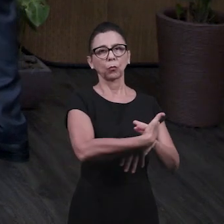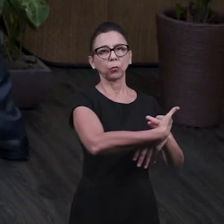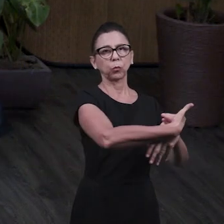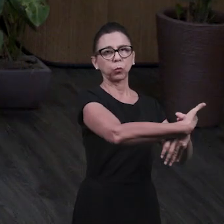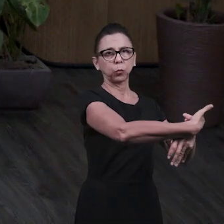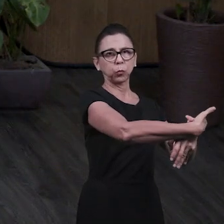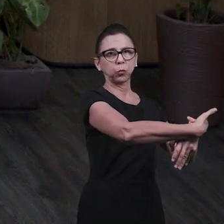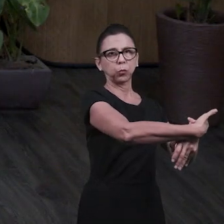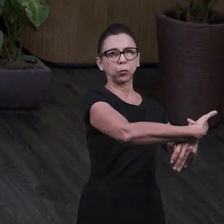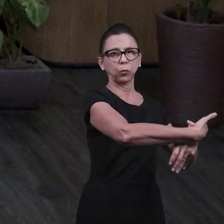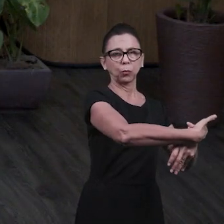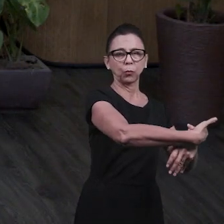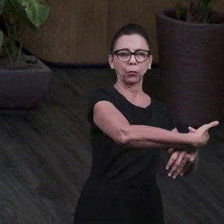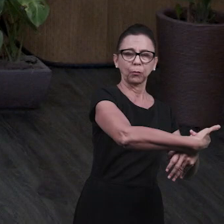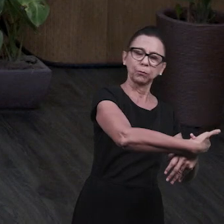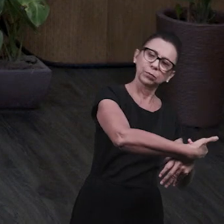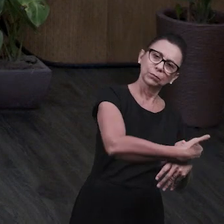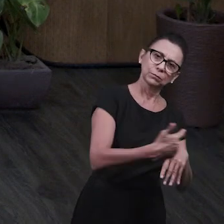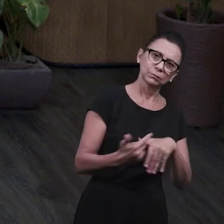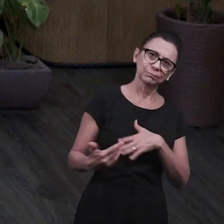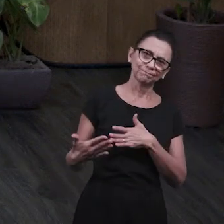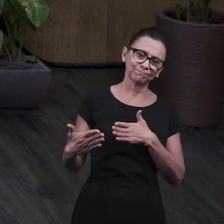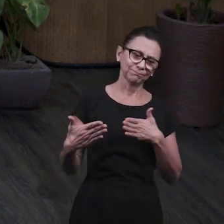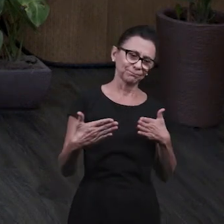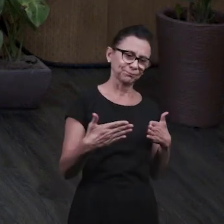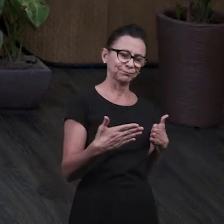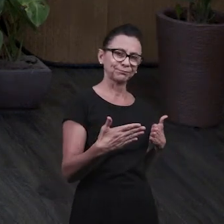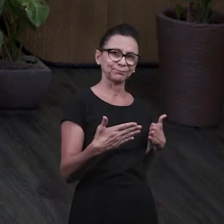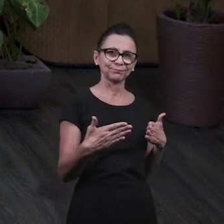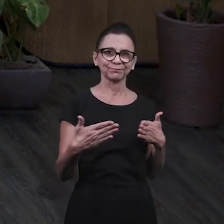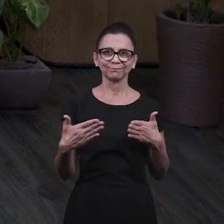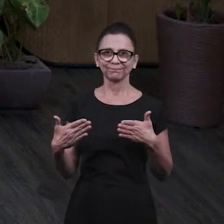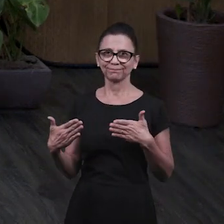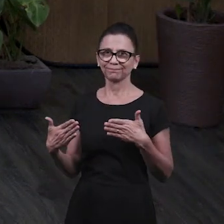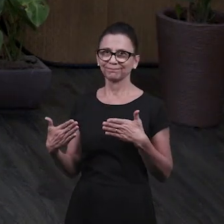parole et elle devient